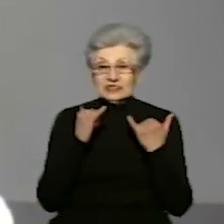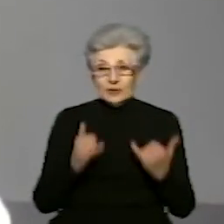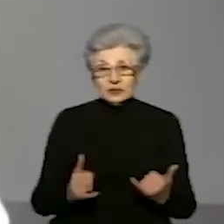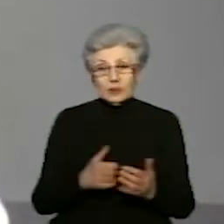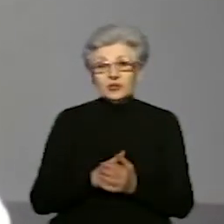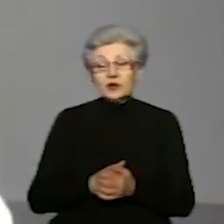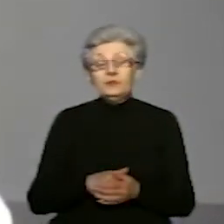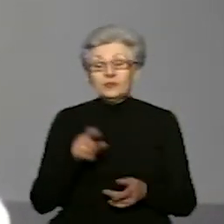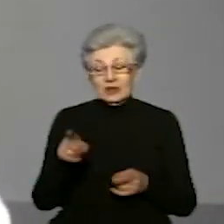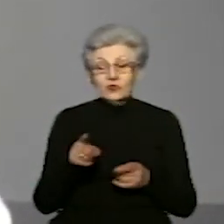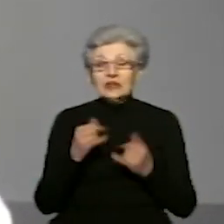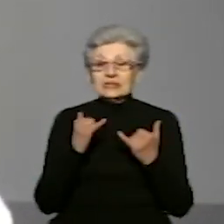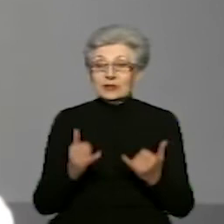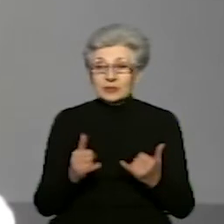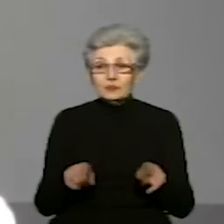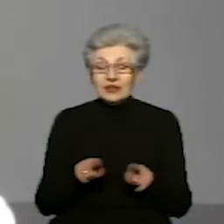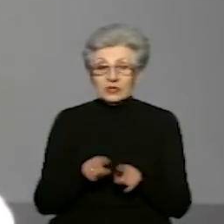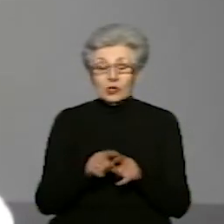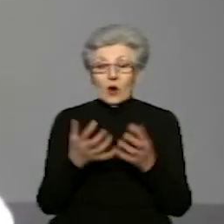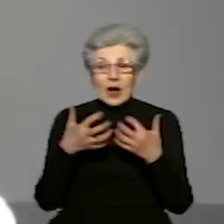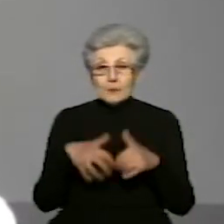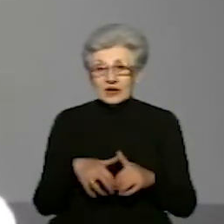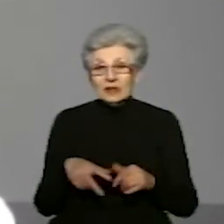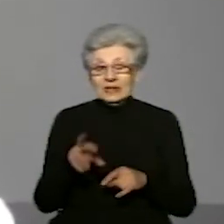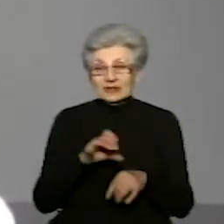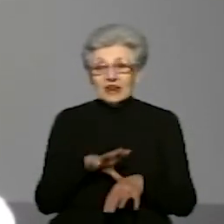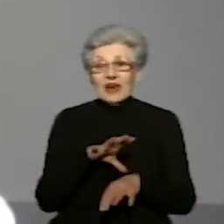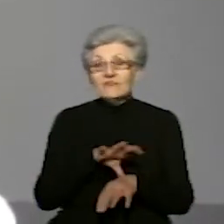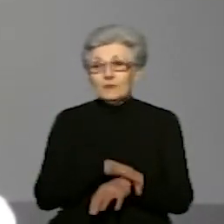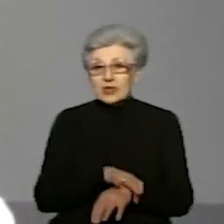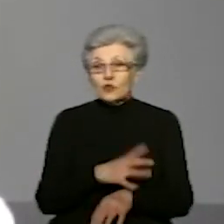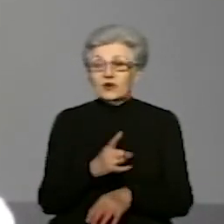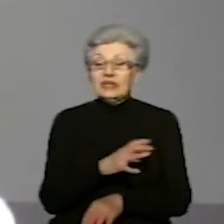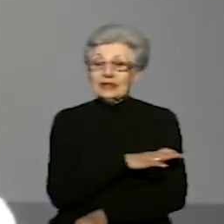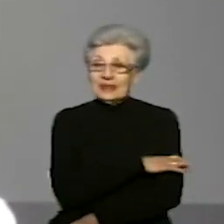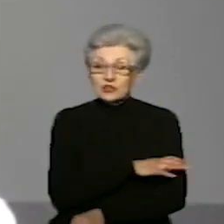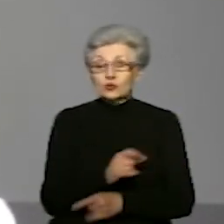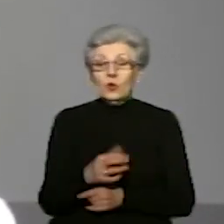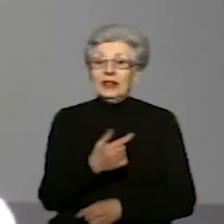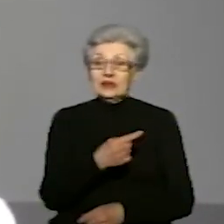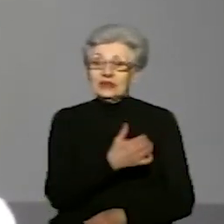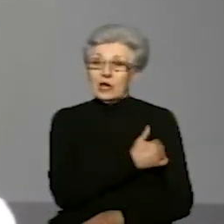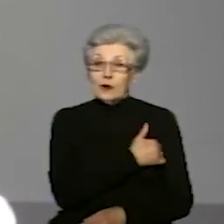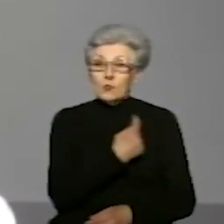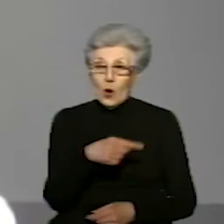сатуриметрами, вони забезпечені апаратами для вимірювання тиску, термометрами.